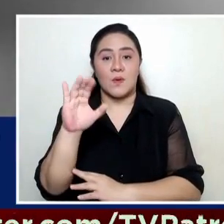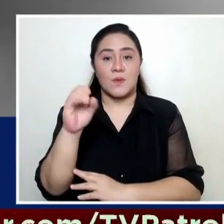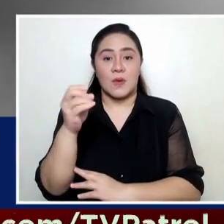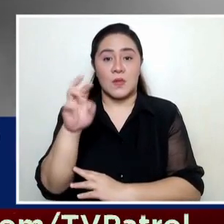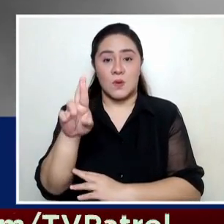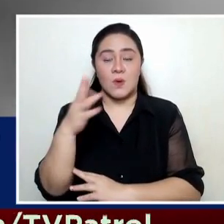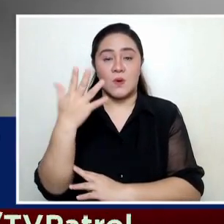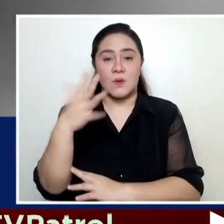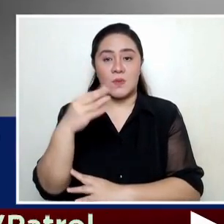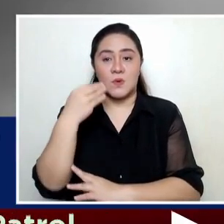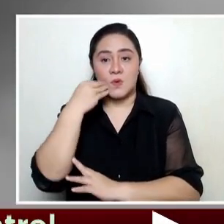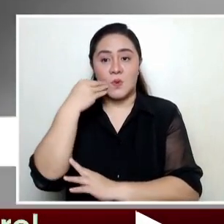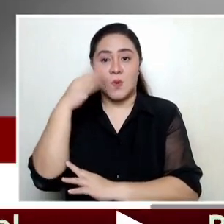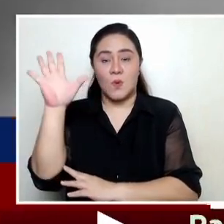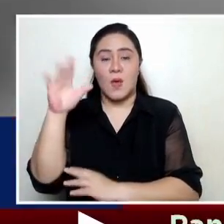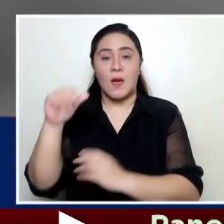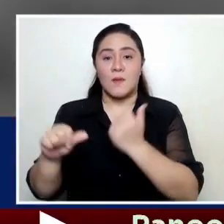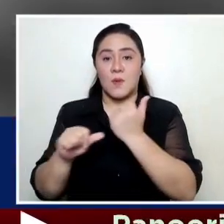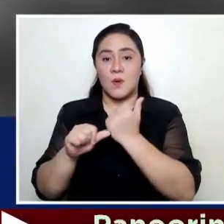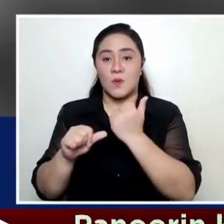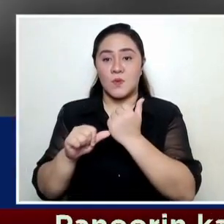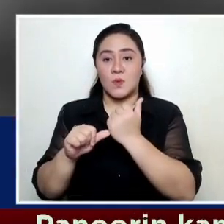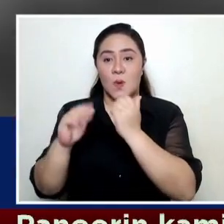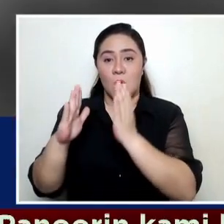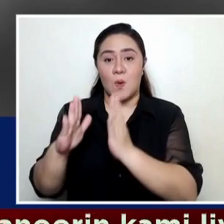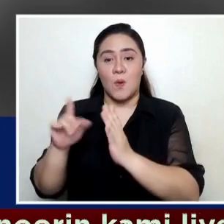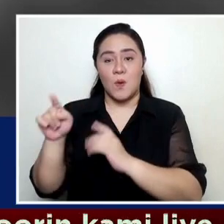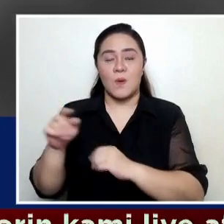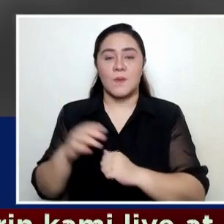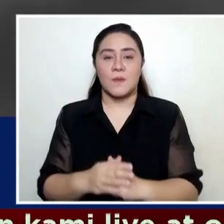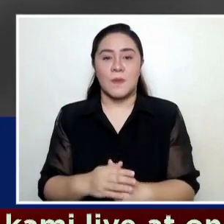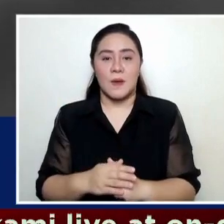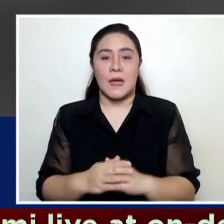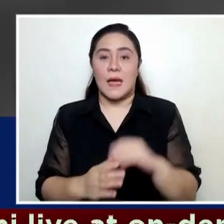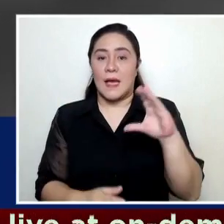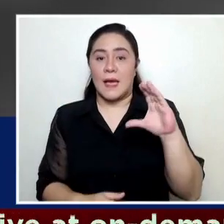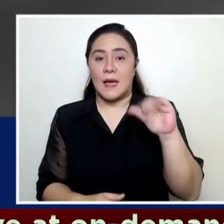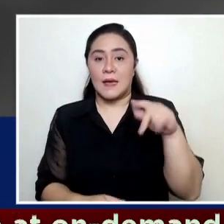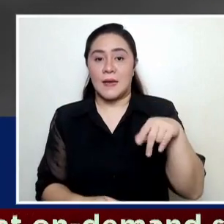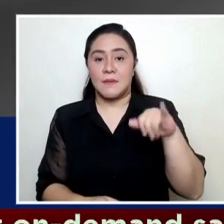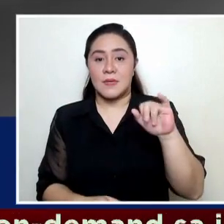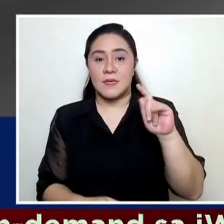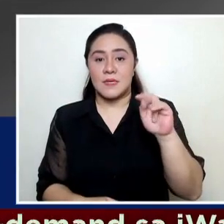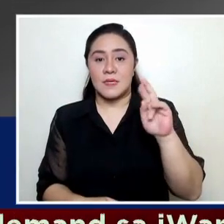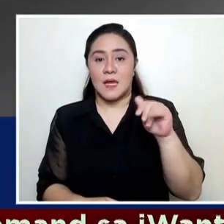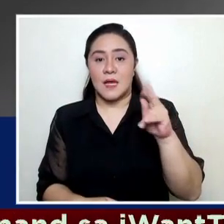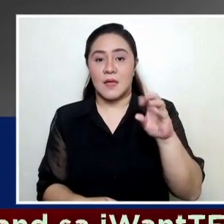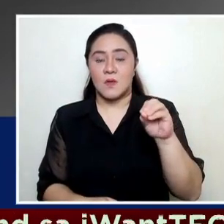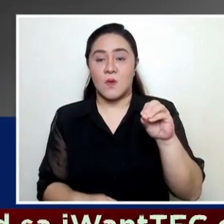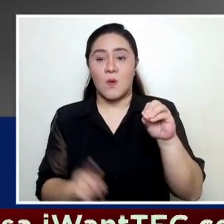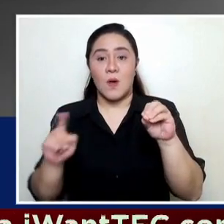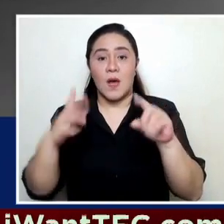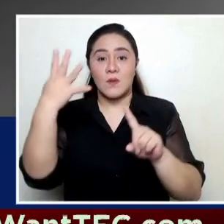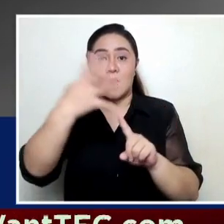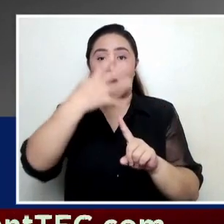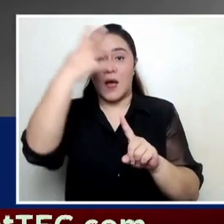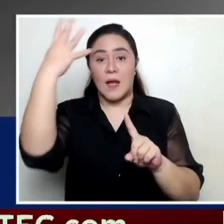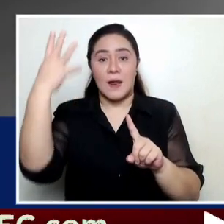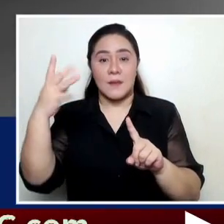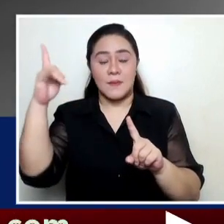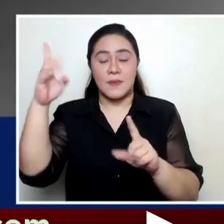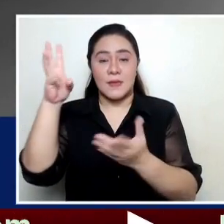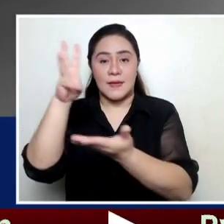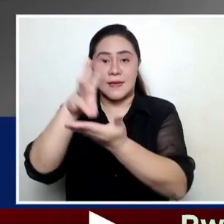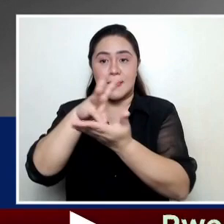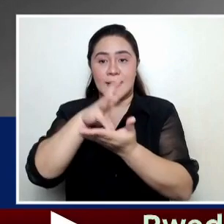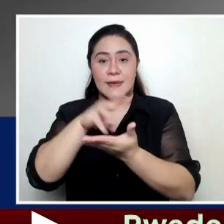ang longtime aide ni Rose Furigay sa Lamitan. Itong si Capistrano pala ay presidente ng LGBTQ Lamitan chapter. At